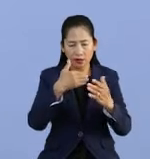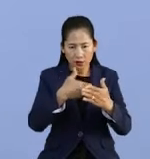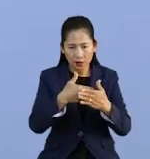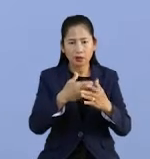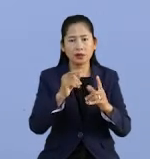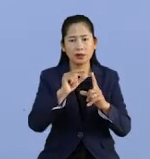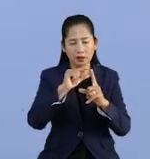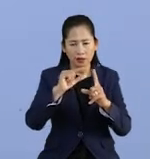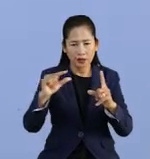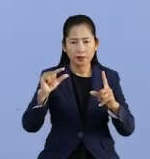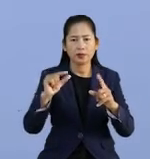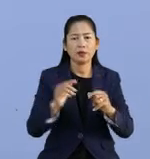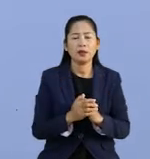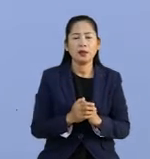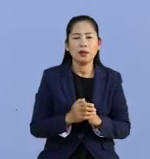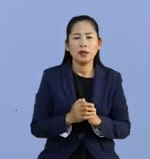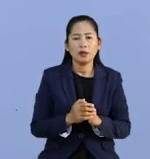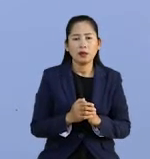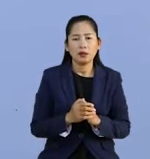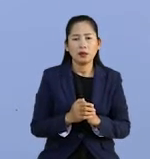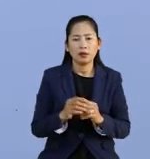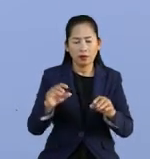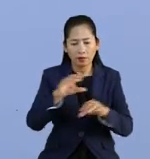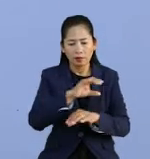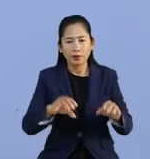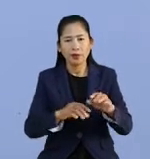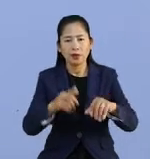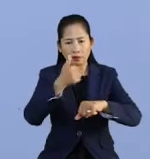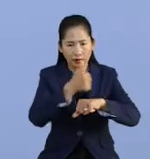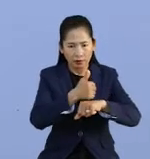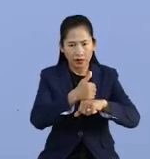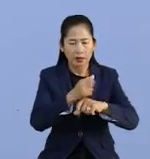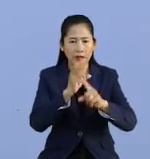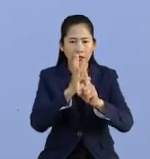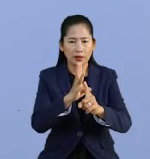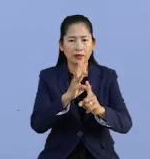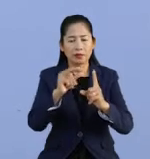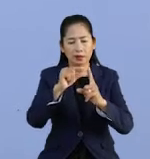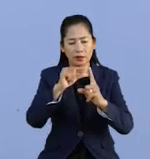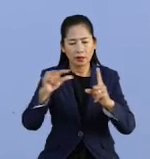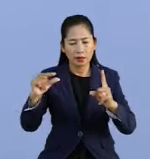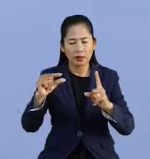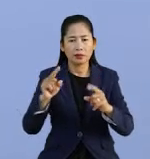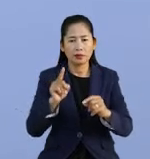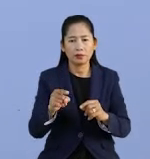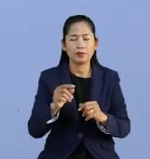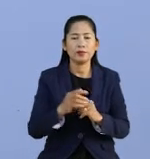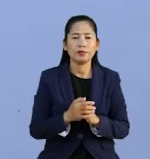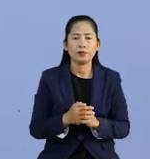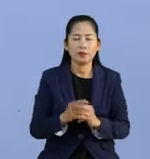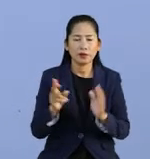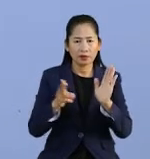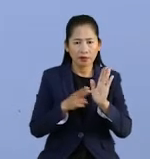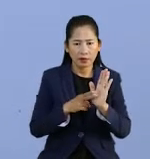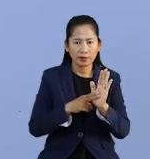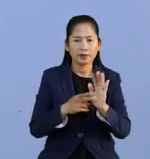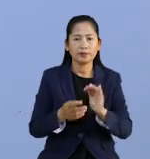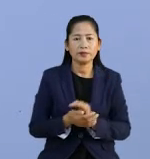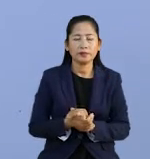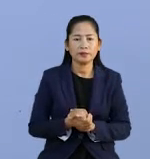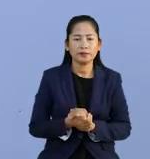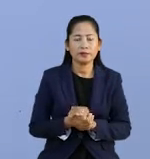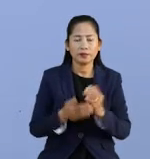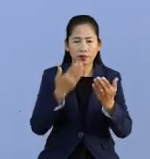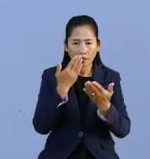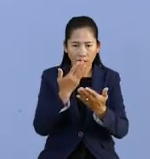วบหนึ่งเกิดยาสับนะวิร้องอำเภอบอกปลอดเทียนตามระยะเกิดยาสับนุบาดบาดลอยก่อนบ